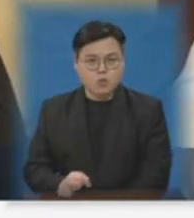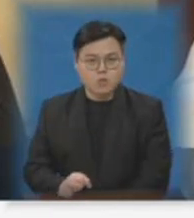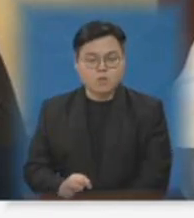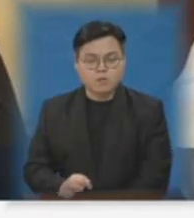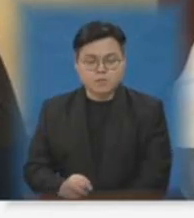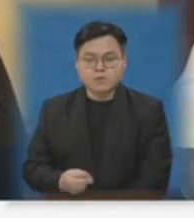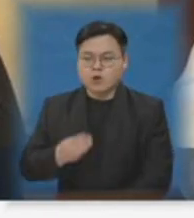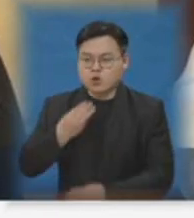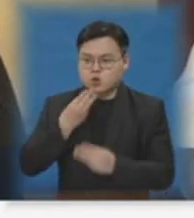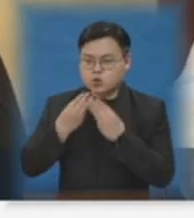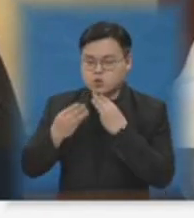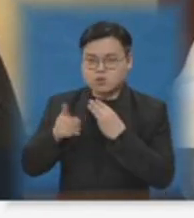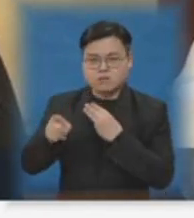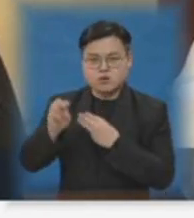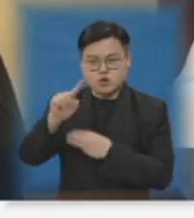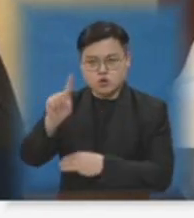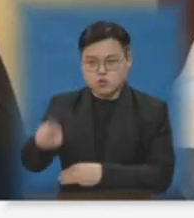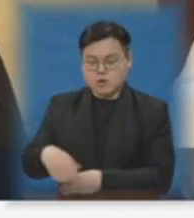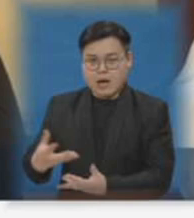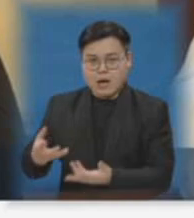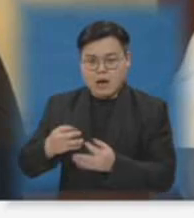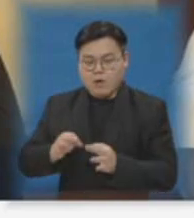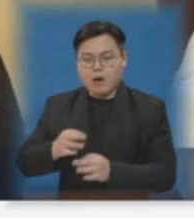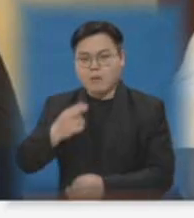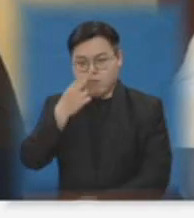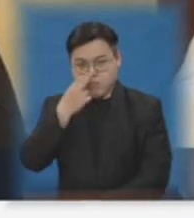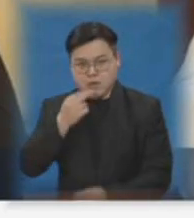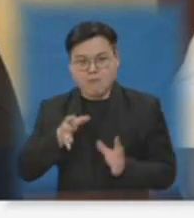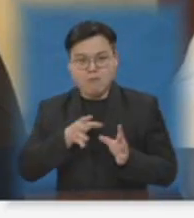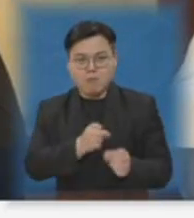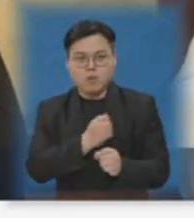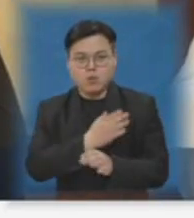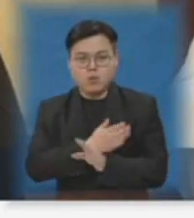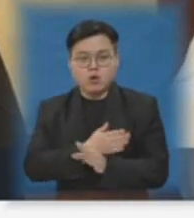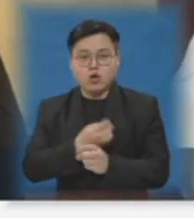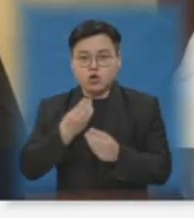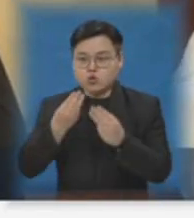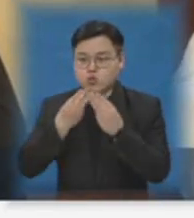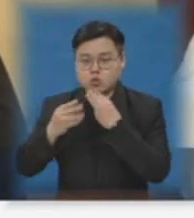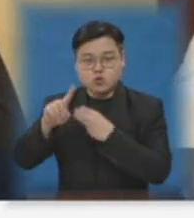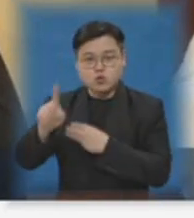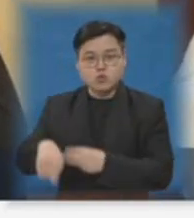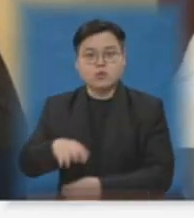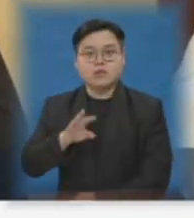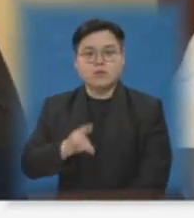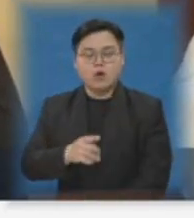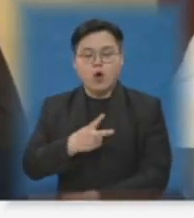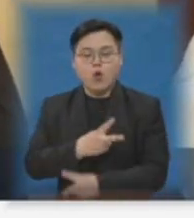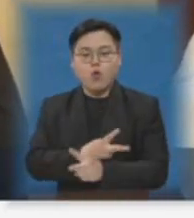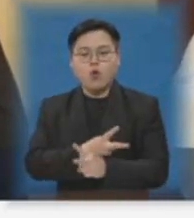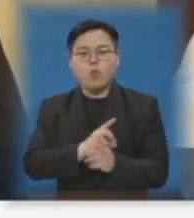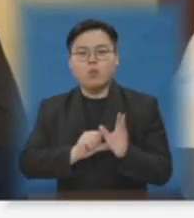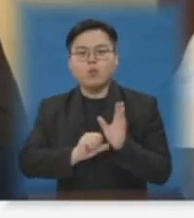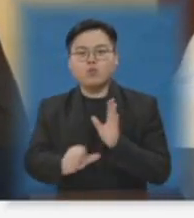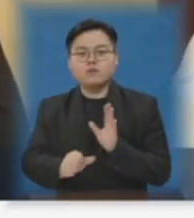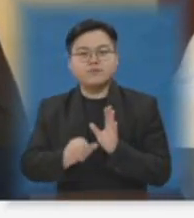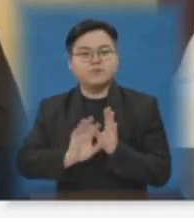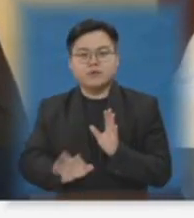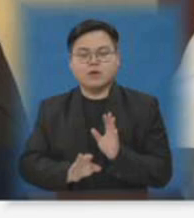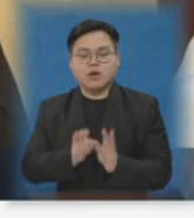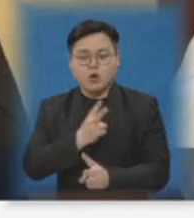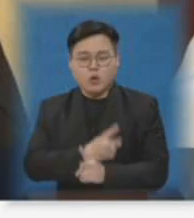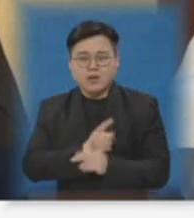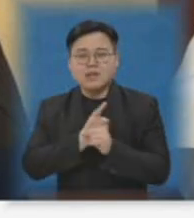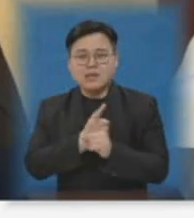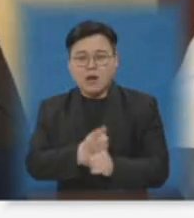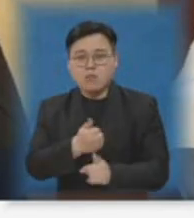шүүхийн зөвшөөрлөгөө хийгдэж байна. Шүүхийн зөвшөөрлөгөө гэдэг нь бол одоо хууль бус гэсэн үг бол биш. Хууль ёсны дагуу хийгдэж байгаа